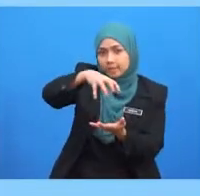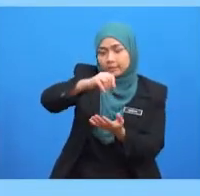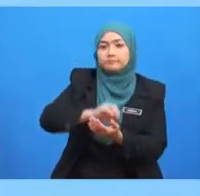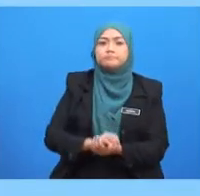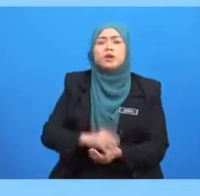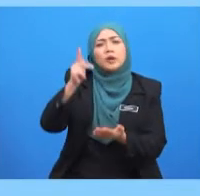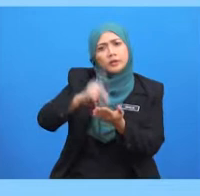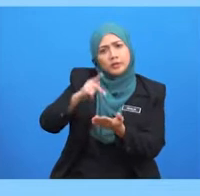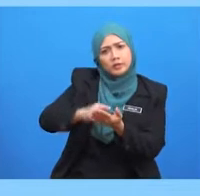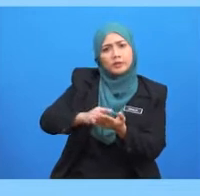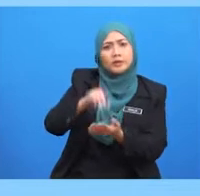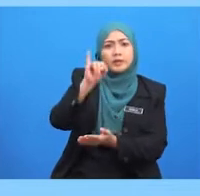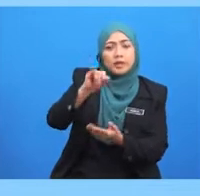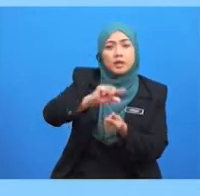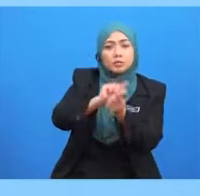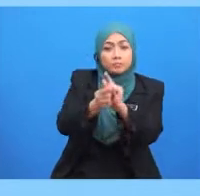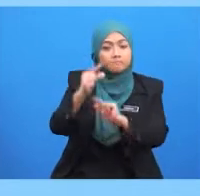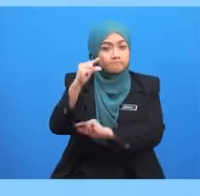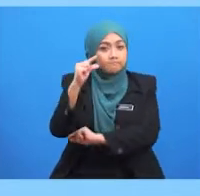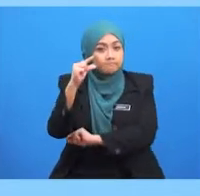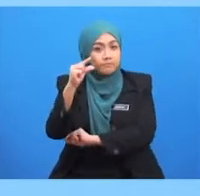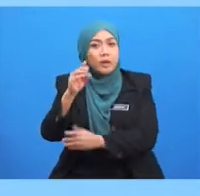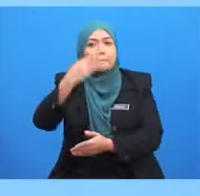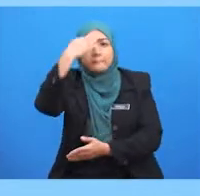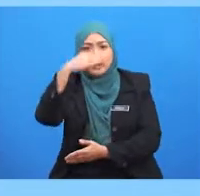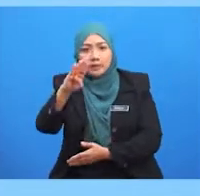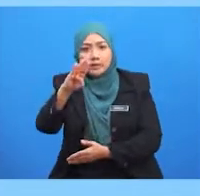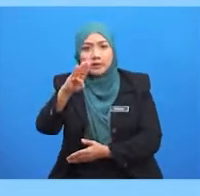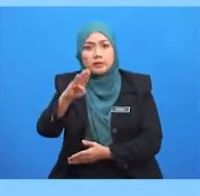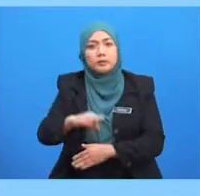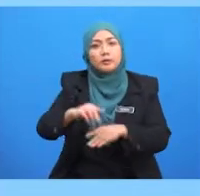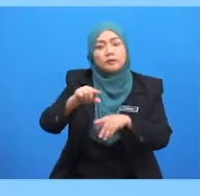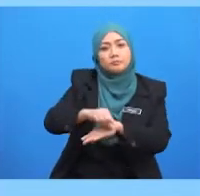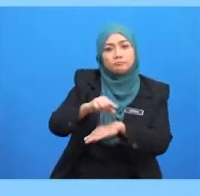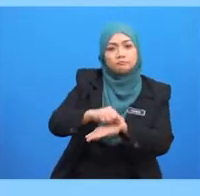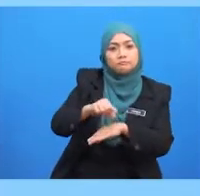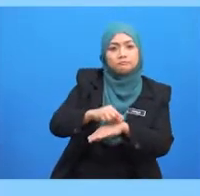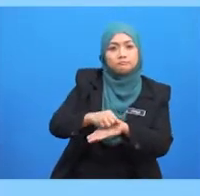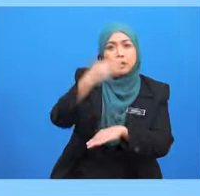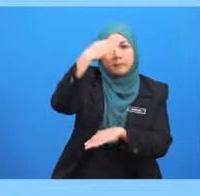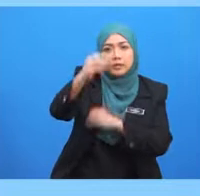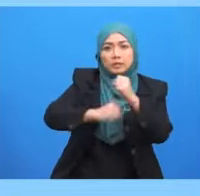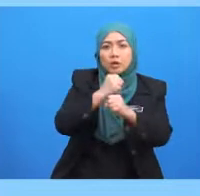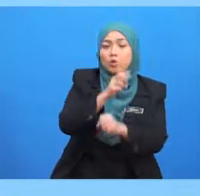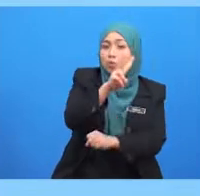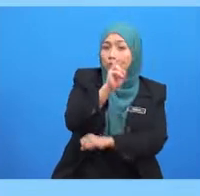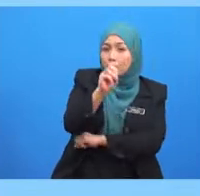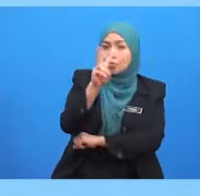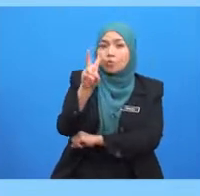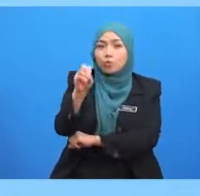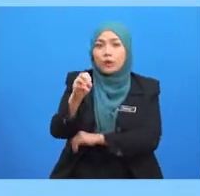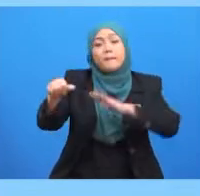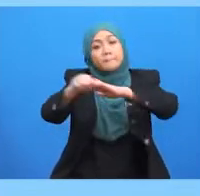hitung indeks gubahan pagi penghasilan cek itu pagi tahun 2020